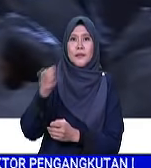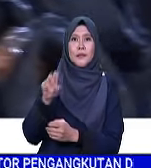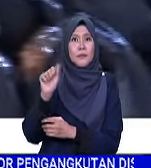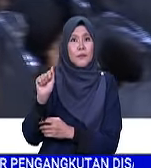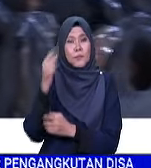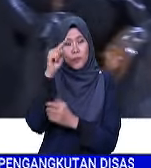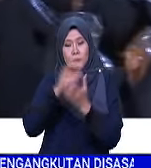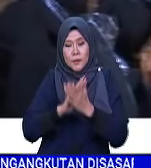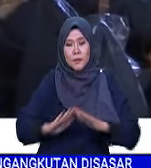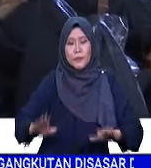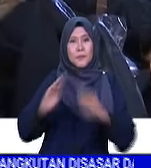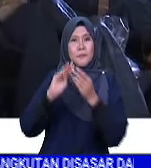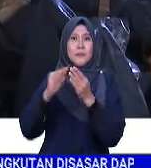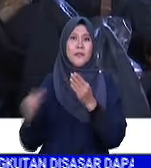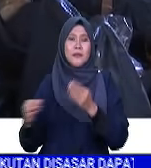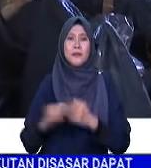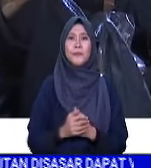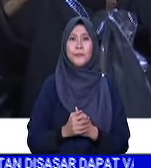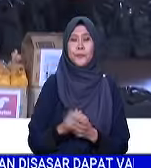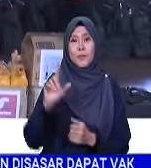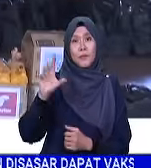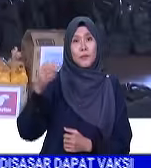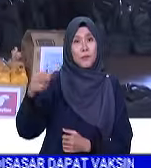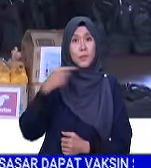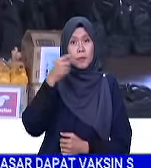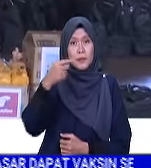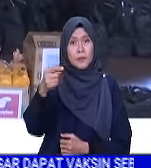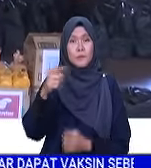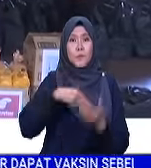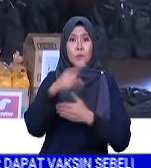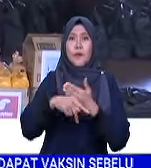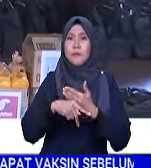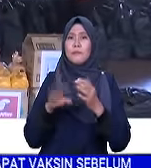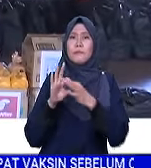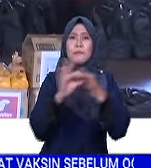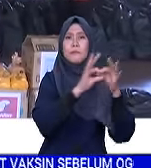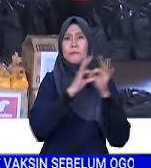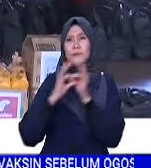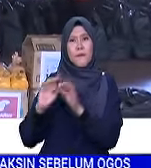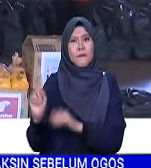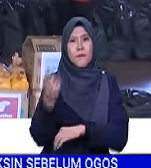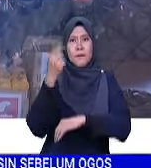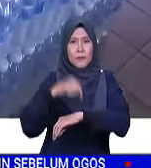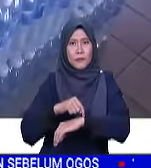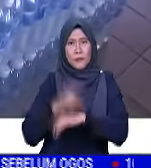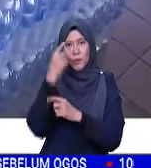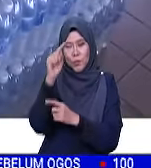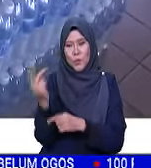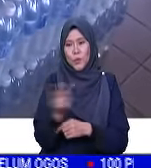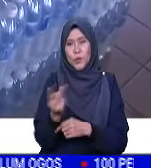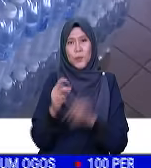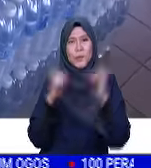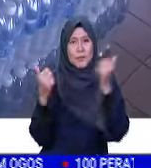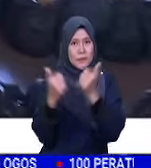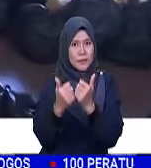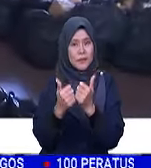dan Penyelamat Lopeng Miri. Lopoh Kiong memaklumkan program tersebut merupakan kolaborasi pertama kali bagi kedua-dua